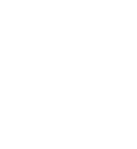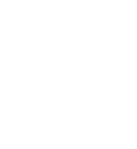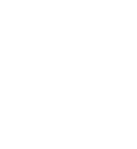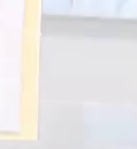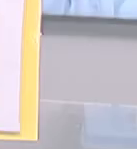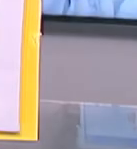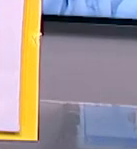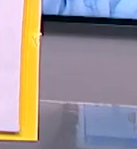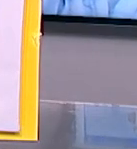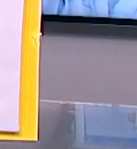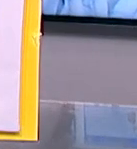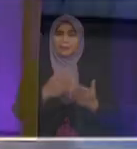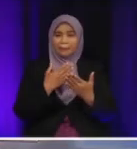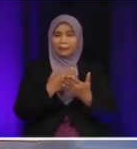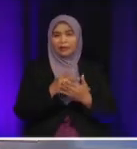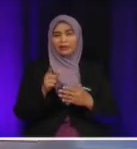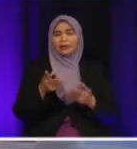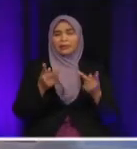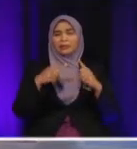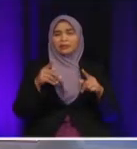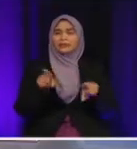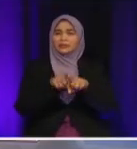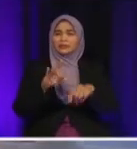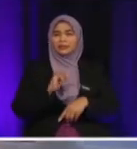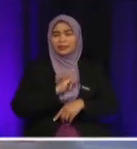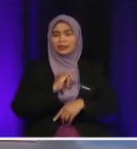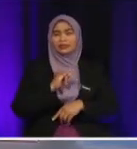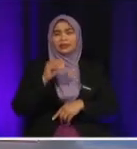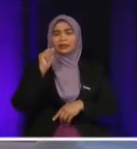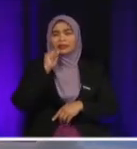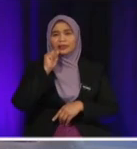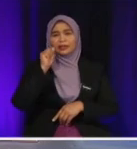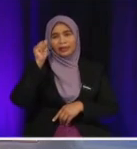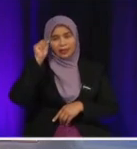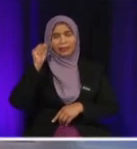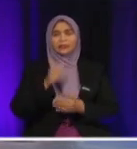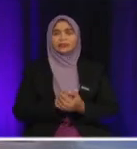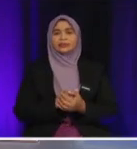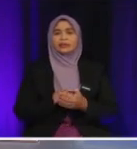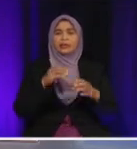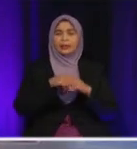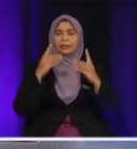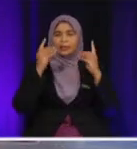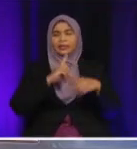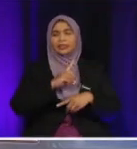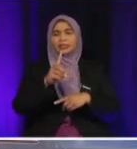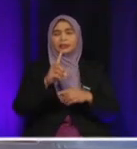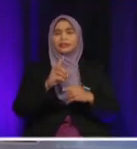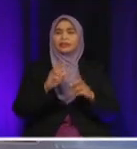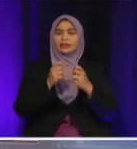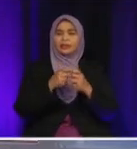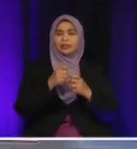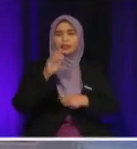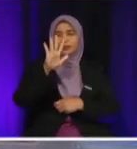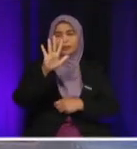KPM. Baiklah, kembali bersama saya Aiman Sufian Azman dalam slot Menengah Atas dalam mata pelajaran Pendidikan Islam